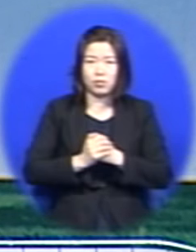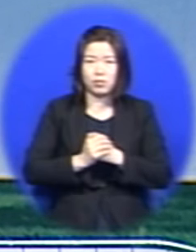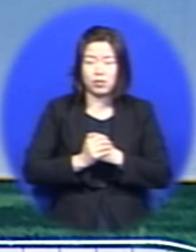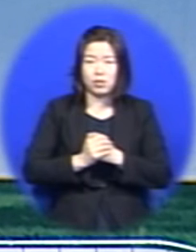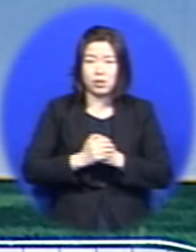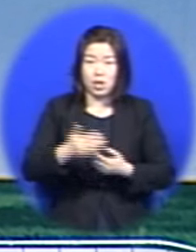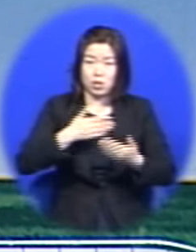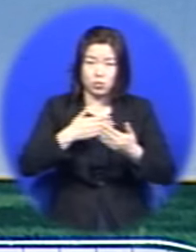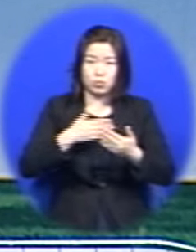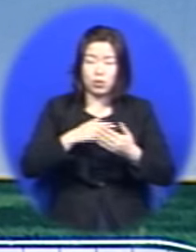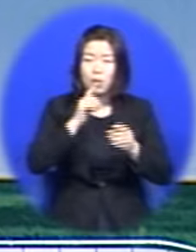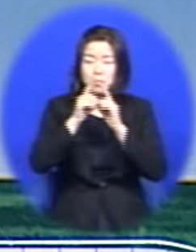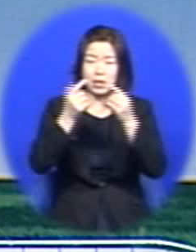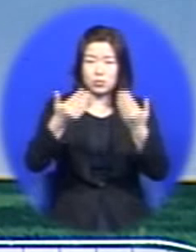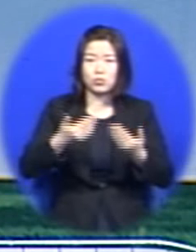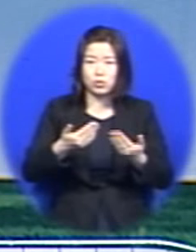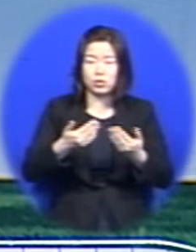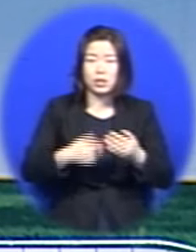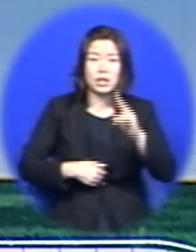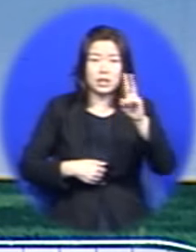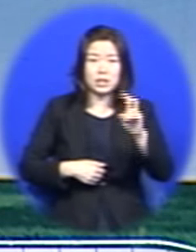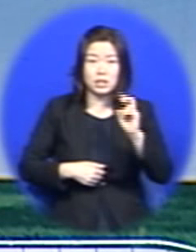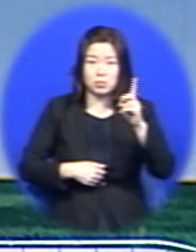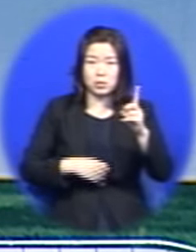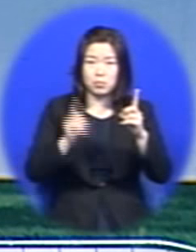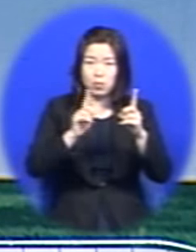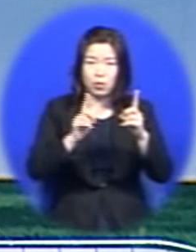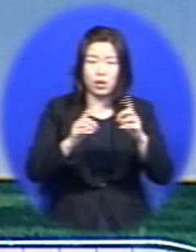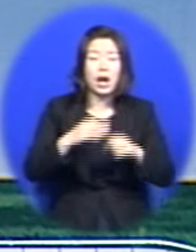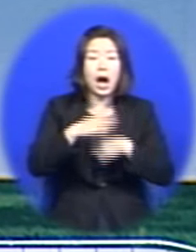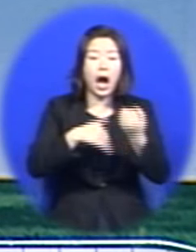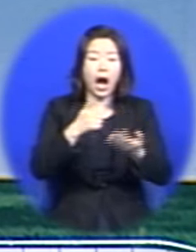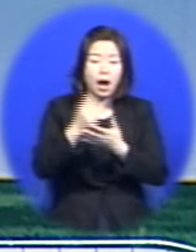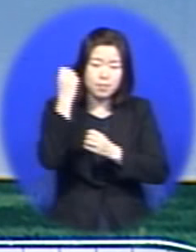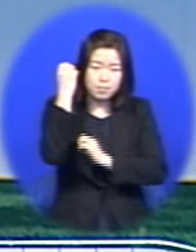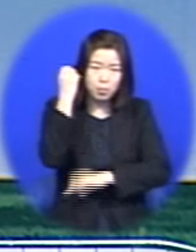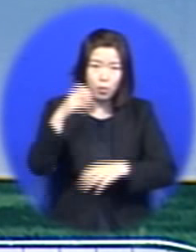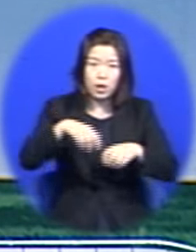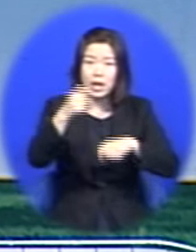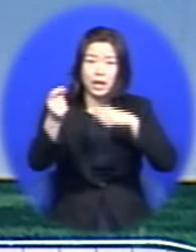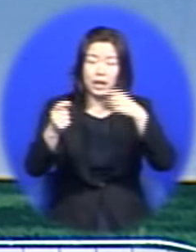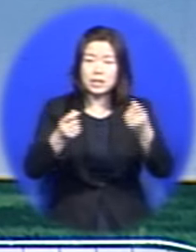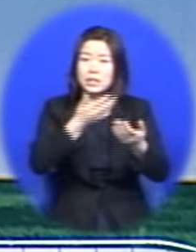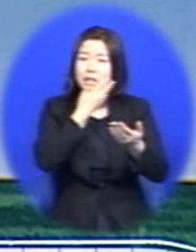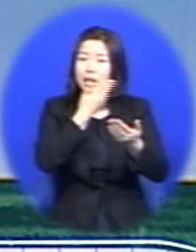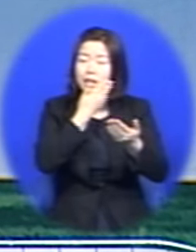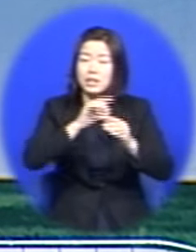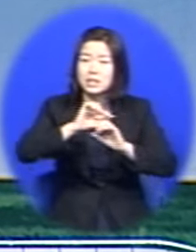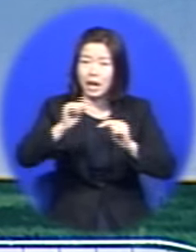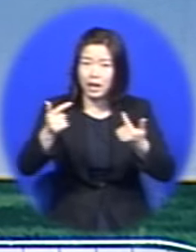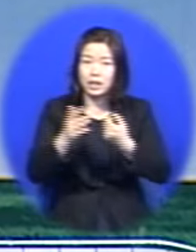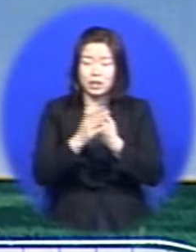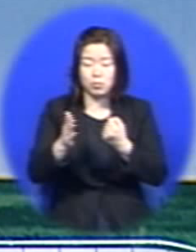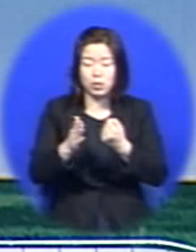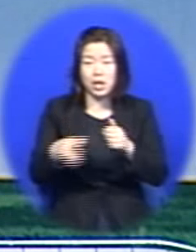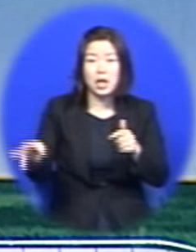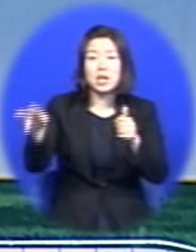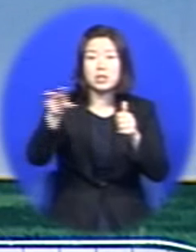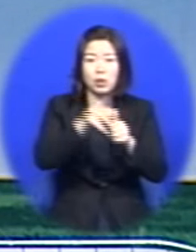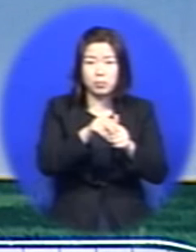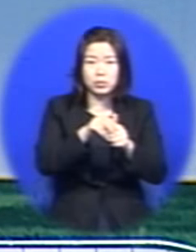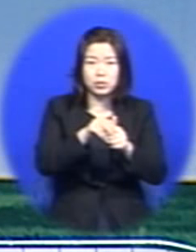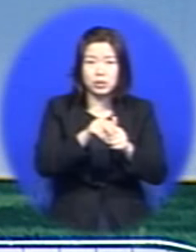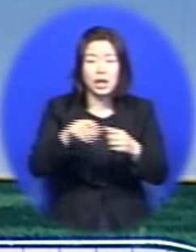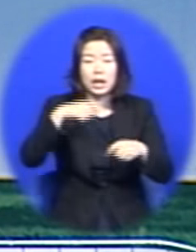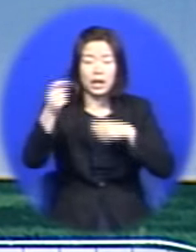그러면서 두려운 말씀을 하셨어요. 21절에 하나님께서 본래의 가지들을 아끼지 않으셨으니 접붙은 가지도